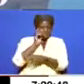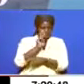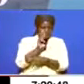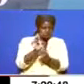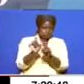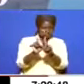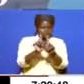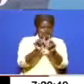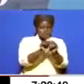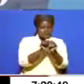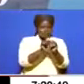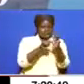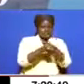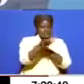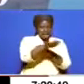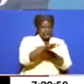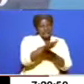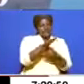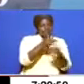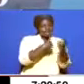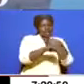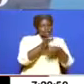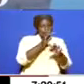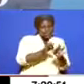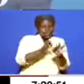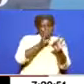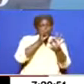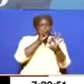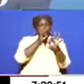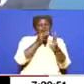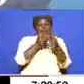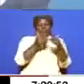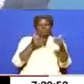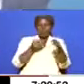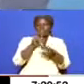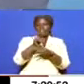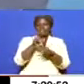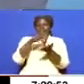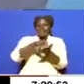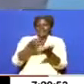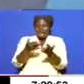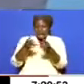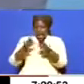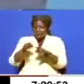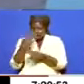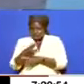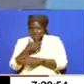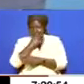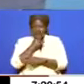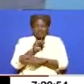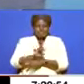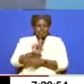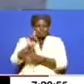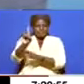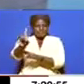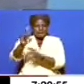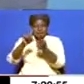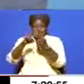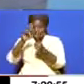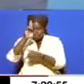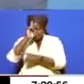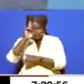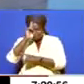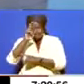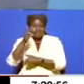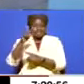pombe ya chang'aa kabla ya kisa hicho kutokea. Mwanaume huyo alisafiri hadi eneo la Kipkaren na kujisalimisha kwa polisi ambapo